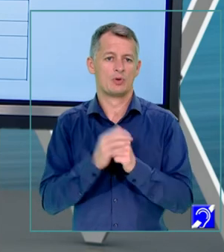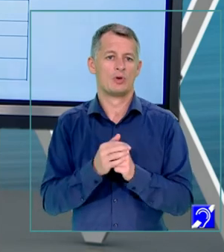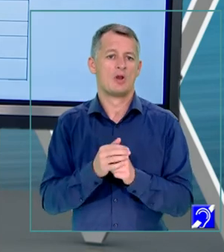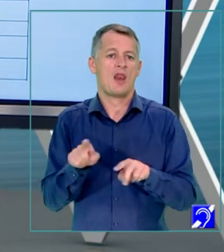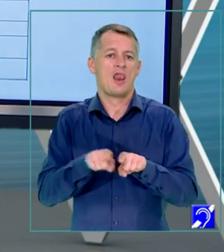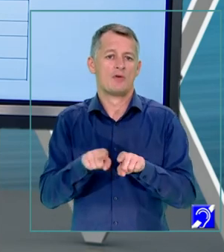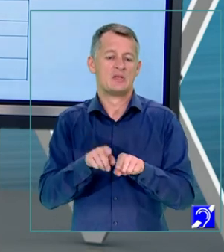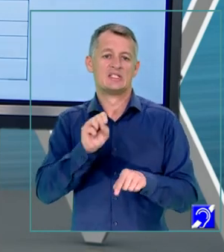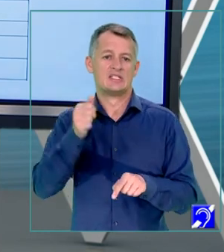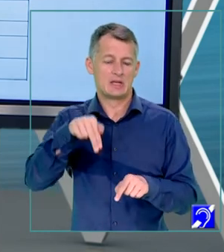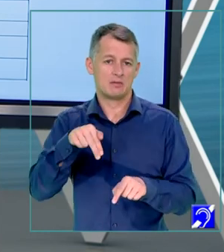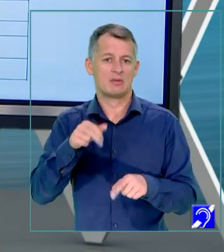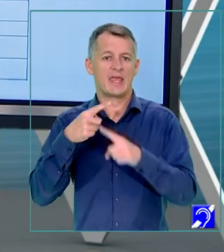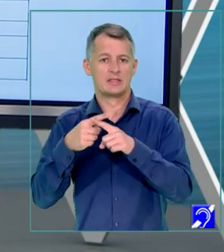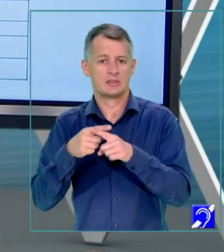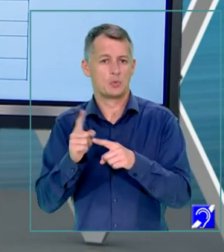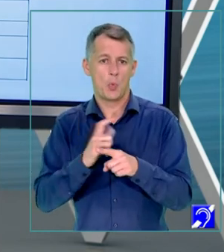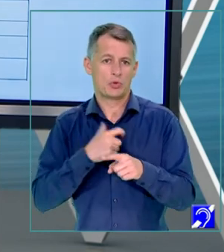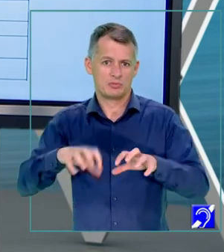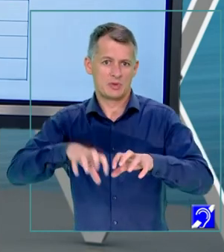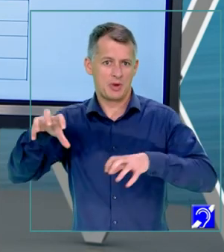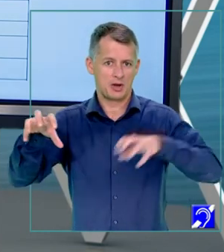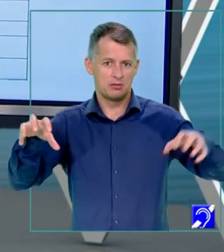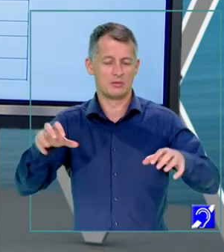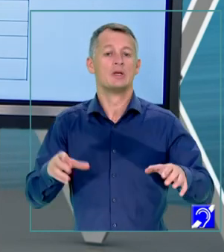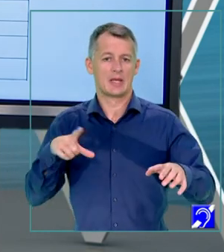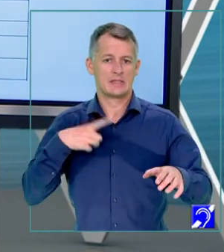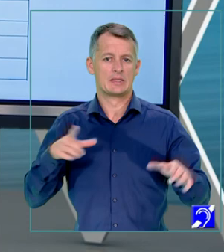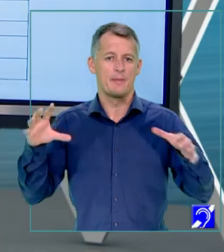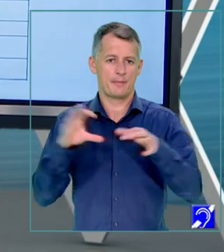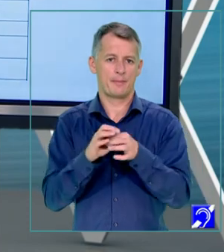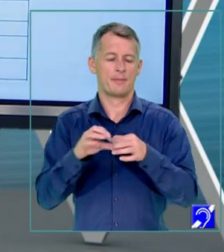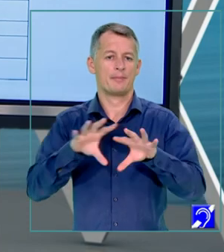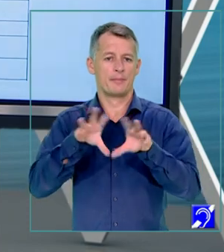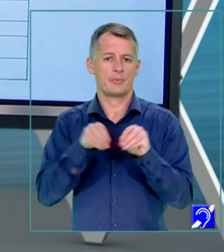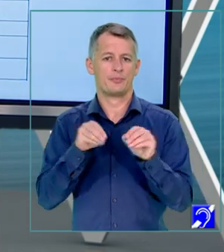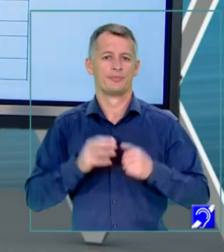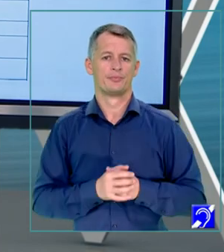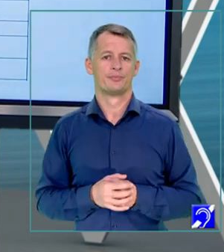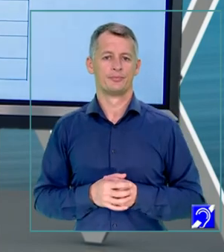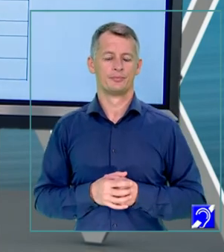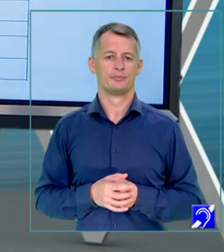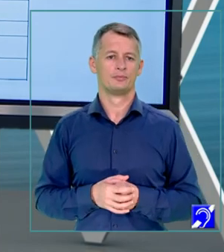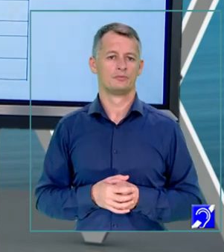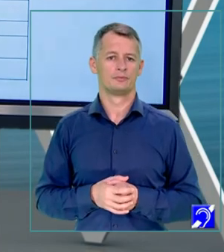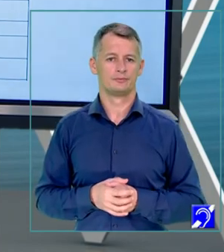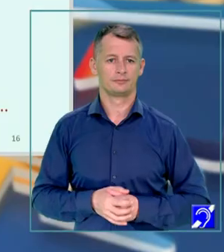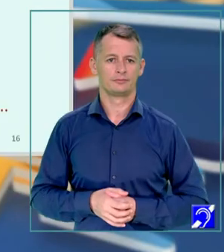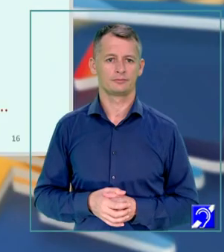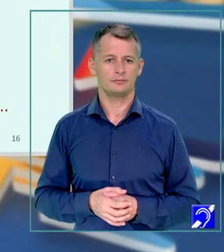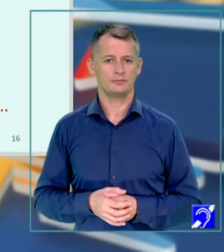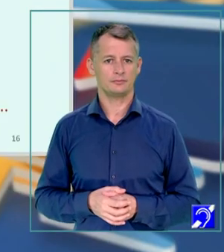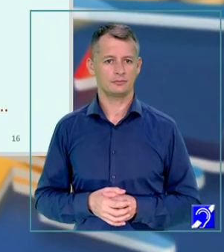se par Logan index iar în dreapta sugerăm puțini sunt acesta este o primitivă adăugată cu orice constantă reală